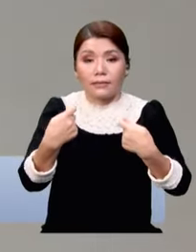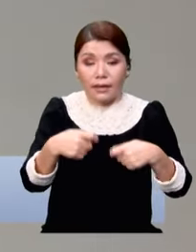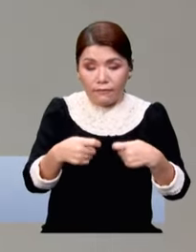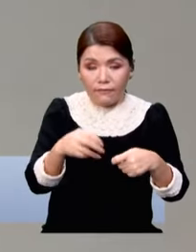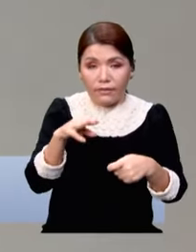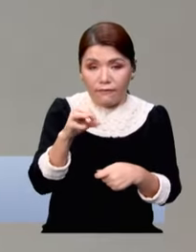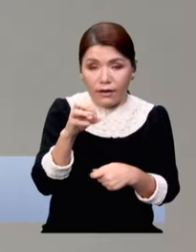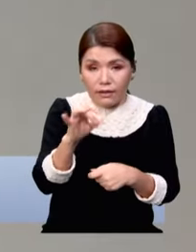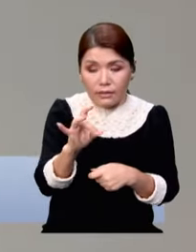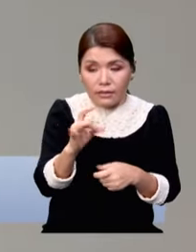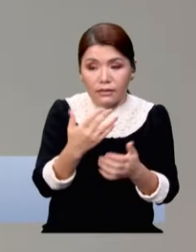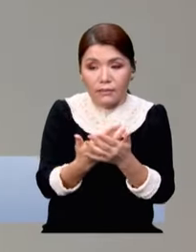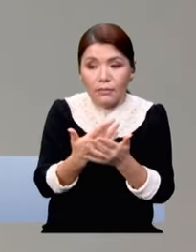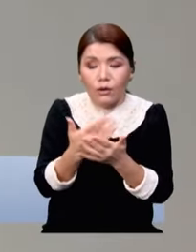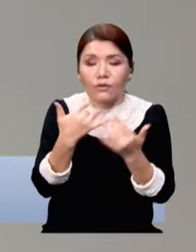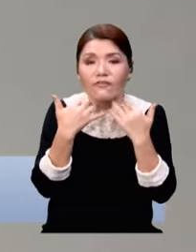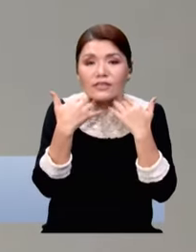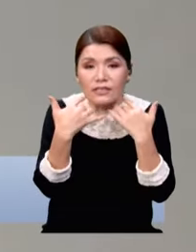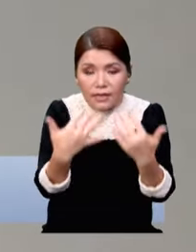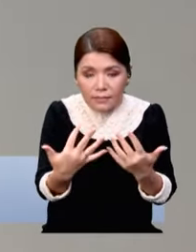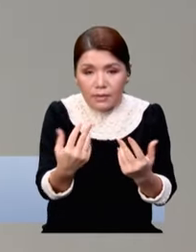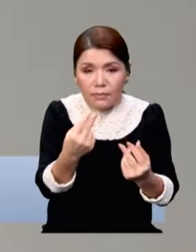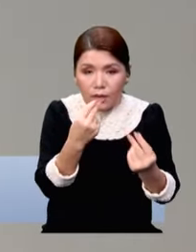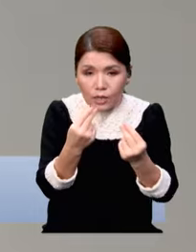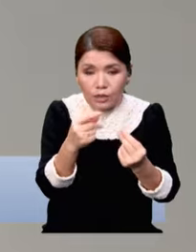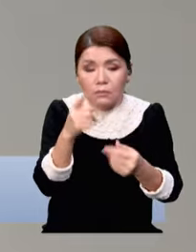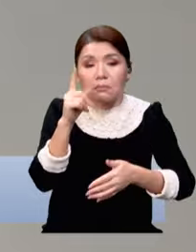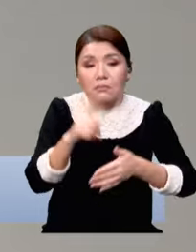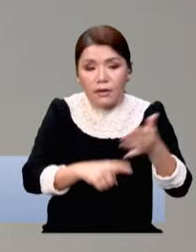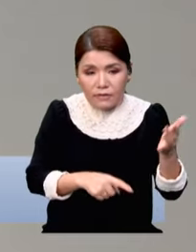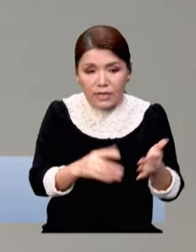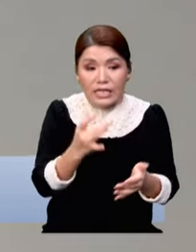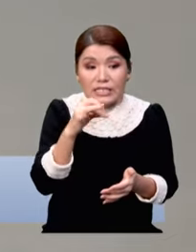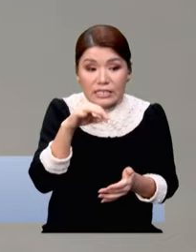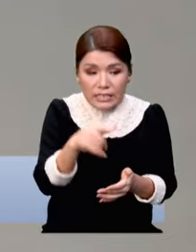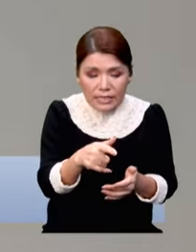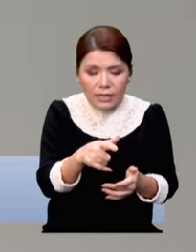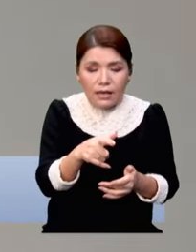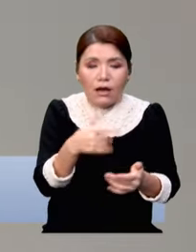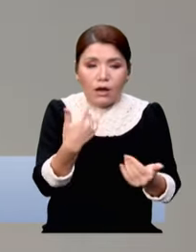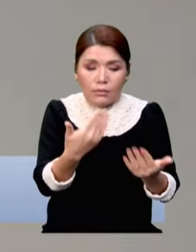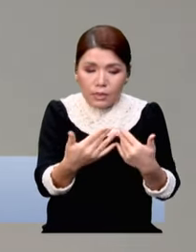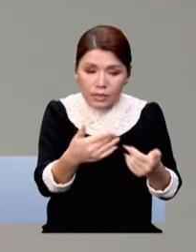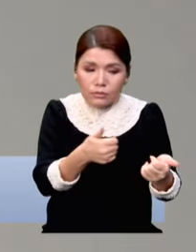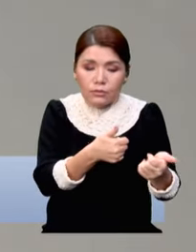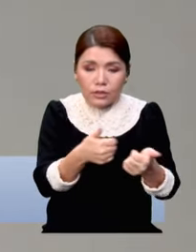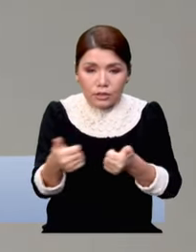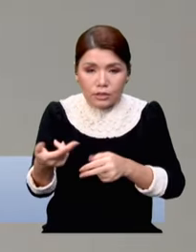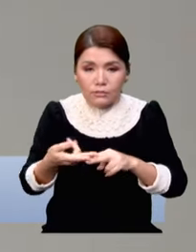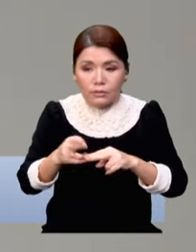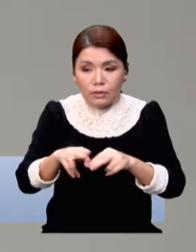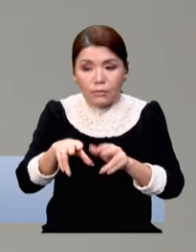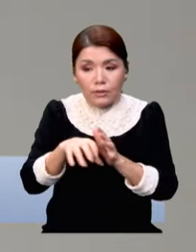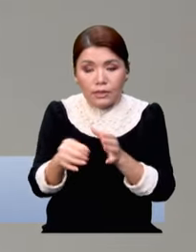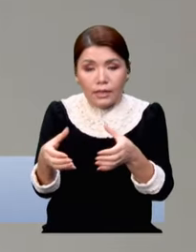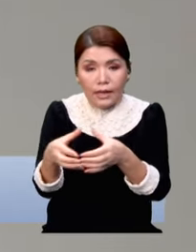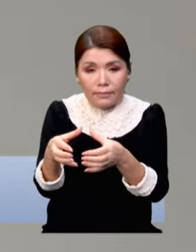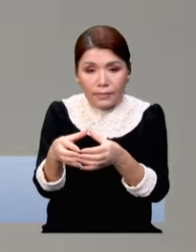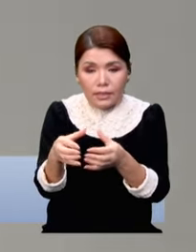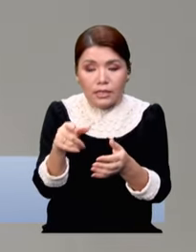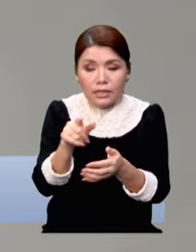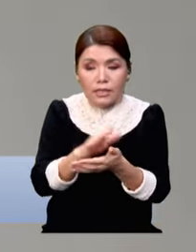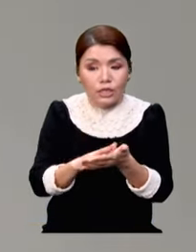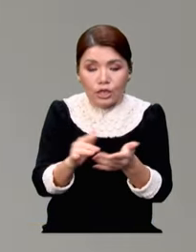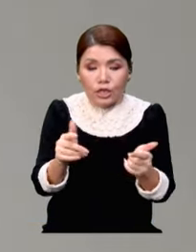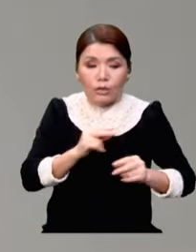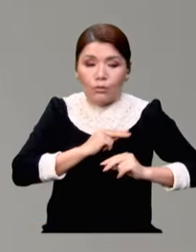это достаточно востребованная продукция, то, поверьте, сеть будет максимально лояльна по отношению к поставщику. Те компании, которые